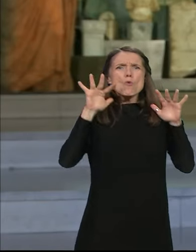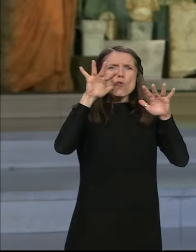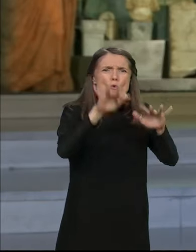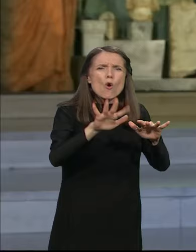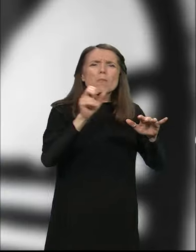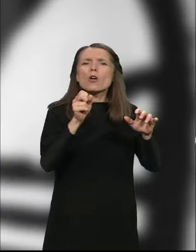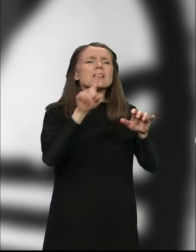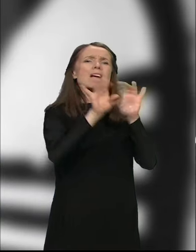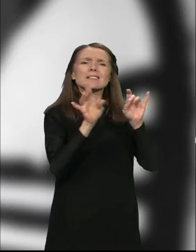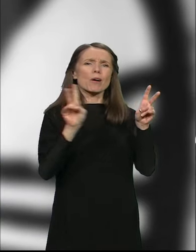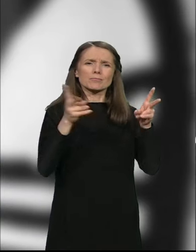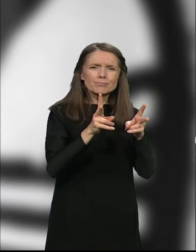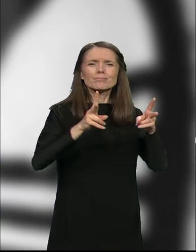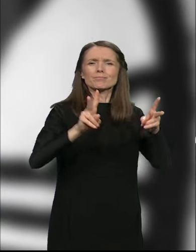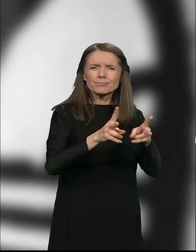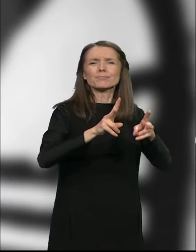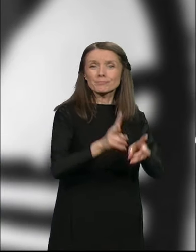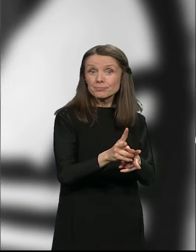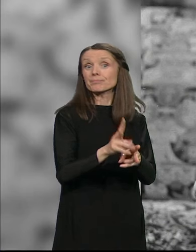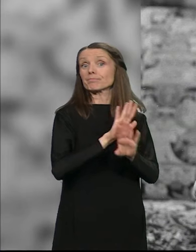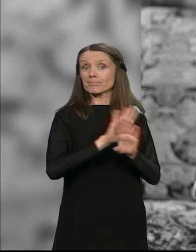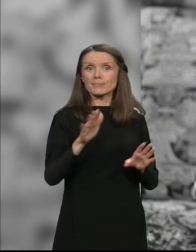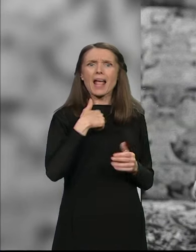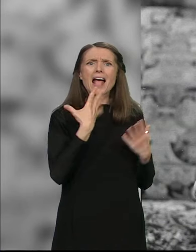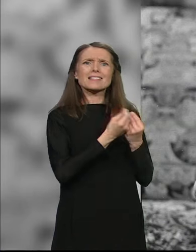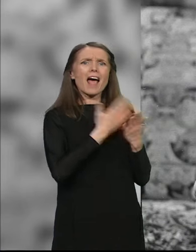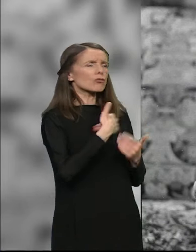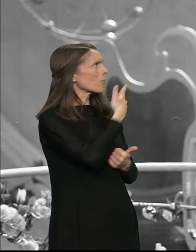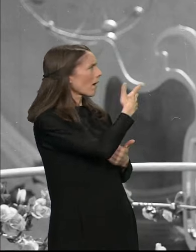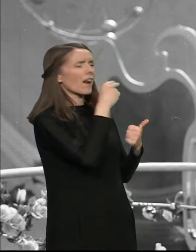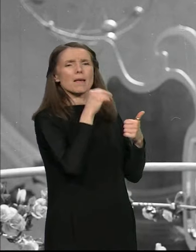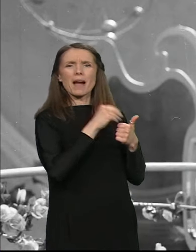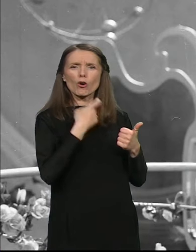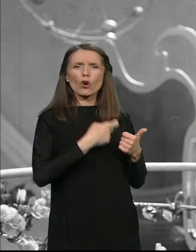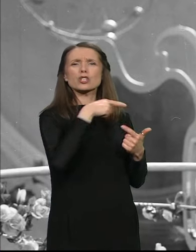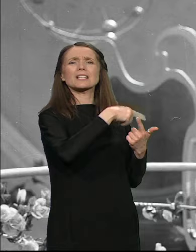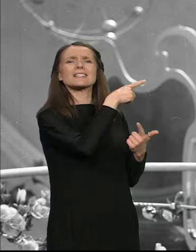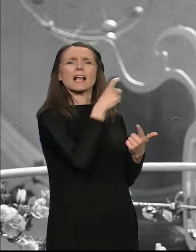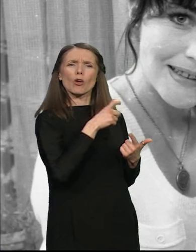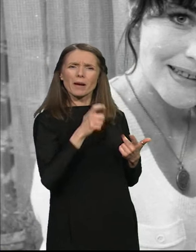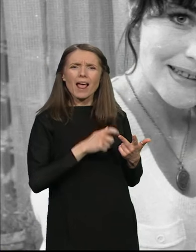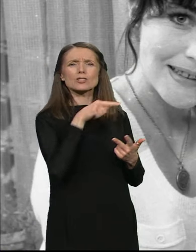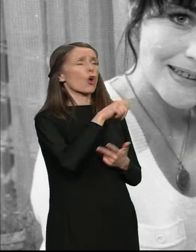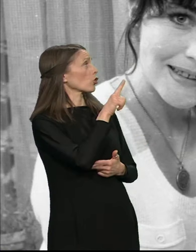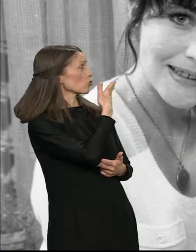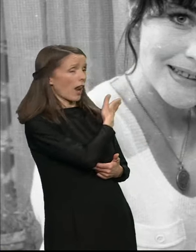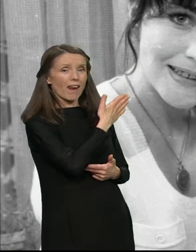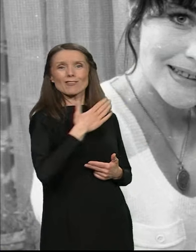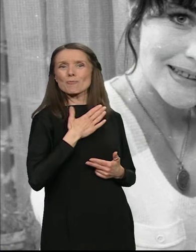su na klasi bili Branko Kockica, Pera Božović, Dobrila Stojnić, Ljiljana